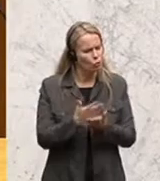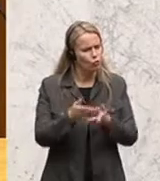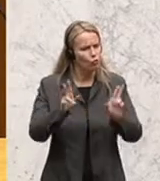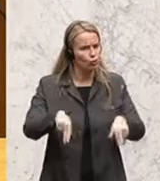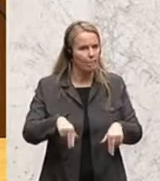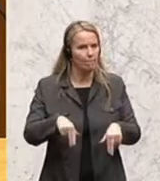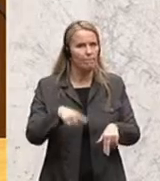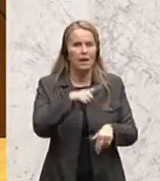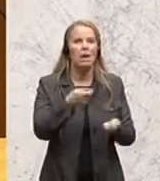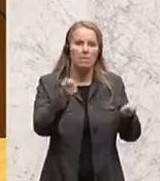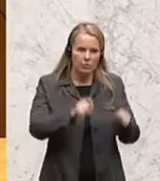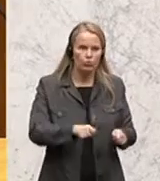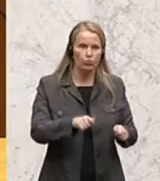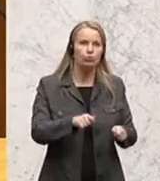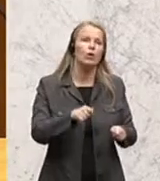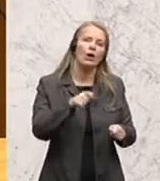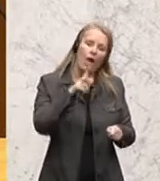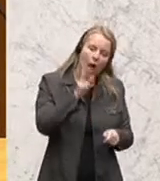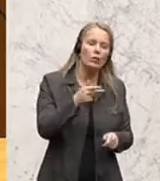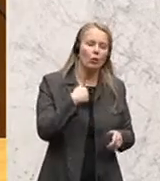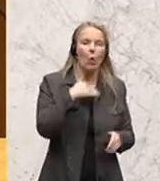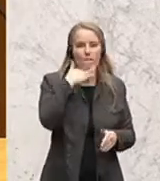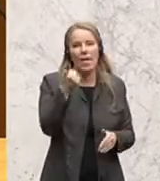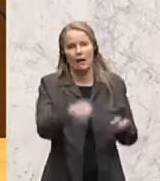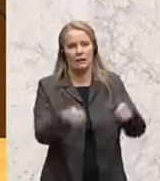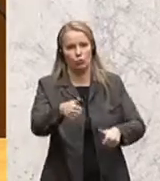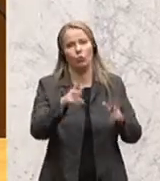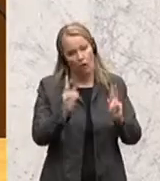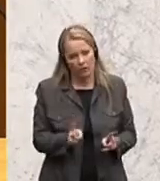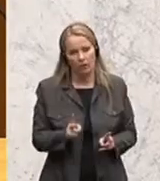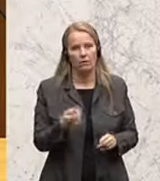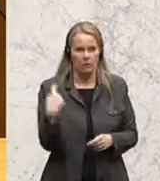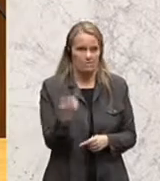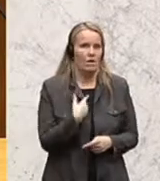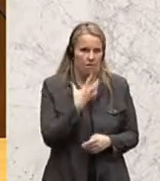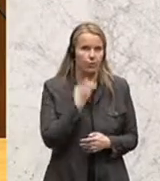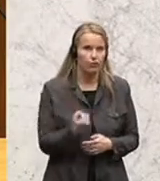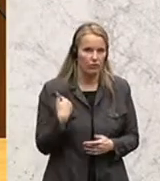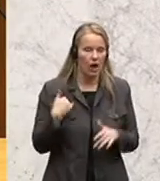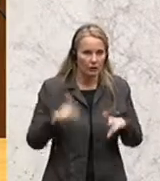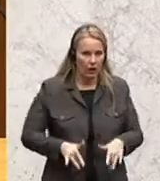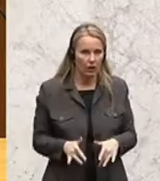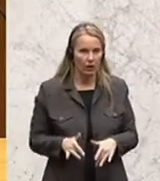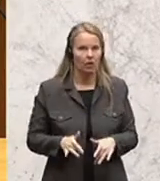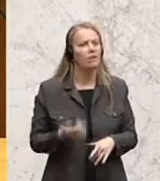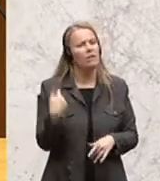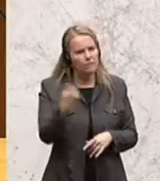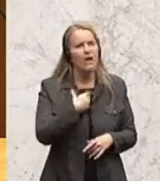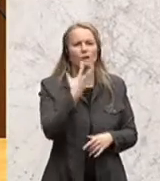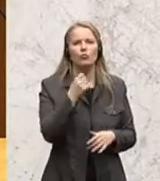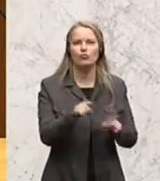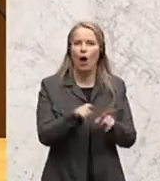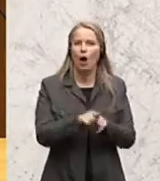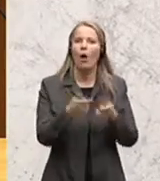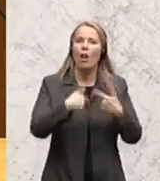dass dieser Beschluss weitergehender hätte sein können. Das stimmt schon. Das hätten wir uns alle gewünscht. Und wir hätten uns auch gewünscht, wenn